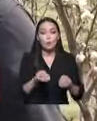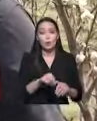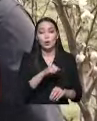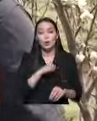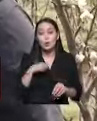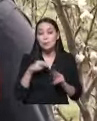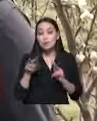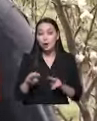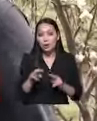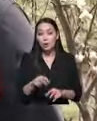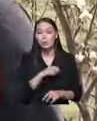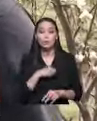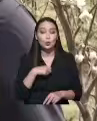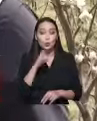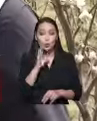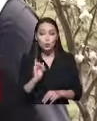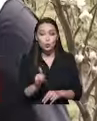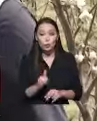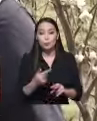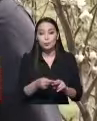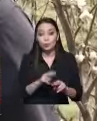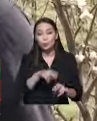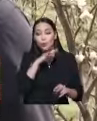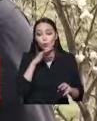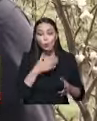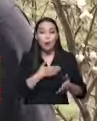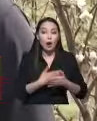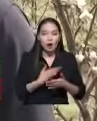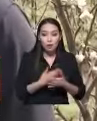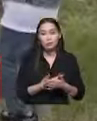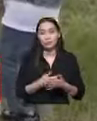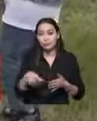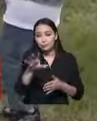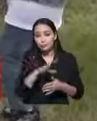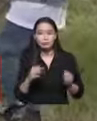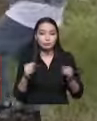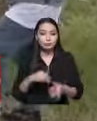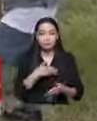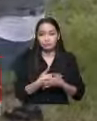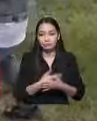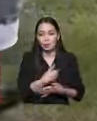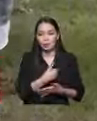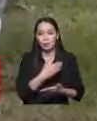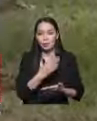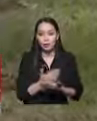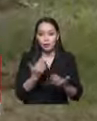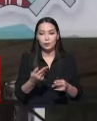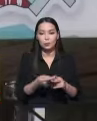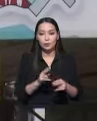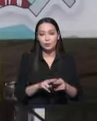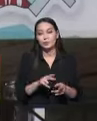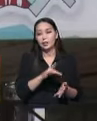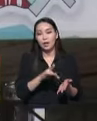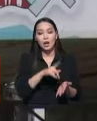қараймыз, өзіміз суғарамыз деген өткөп белсенділер шығып жатыр. Бәріне алғыс айтқым келеді. Айта кету керек, науқанда негізгі күш қала